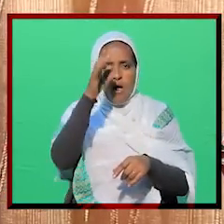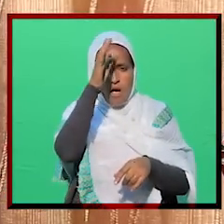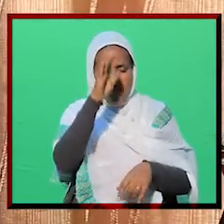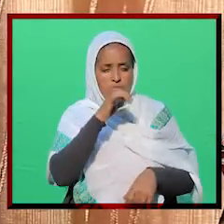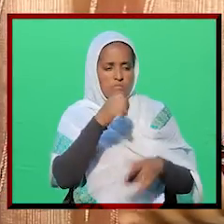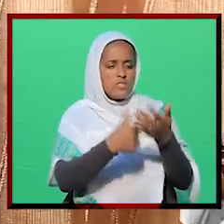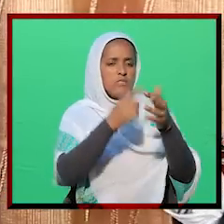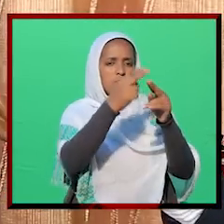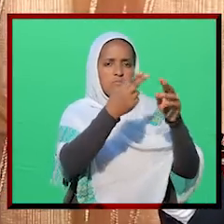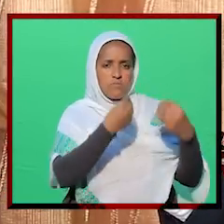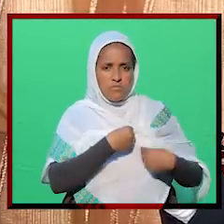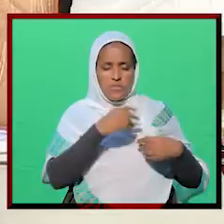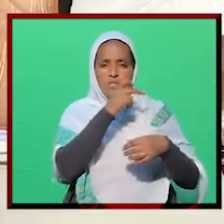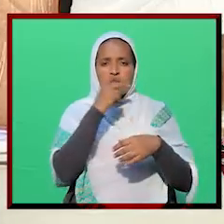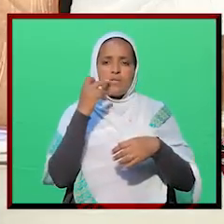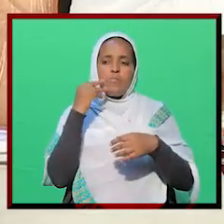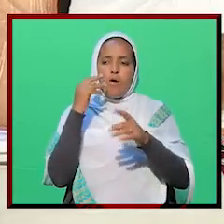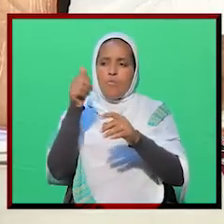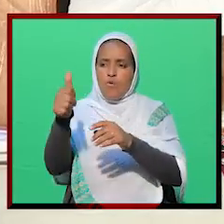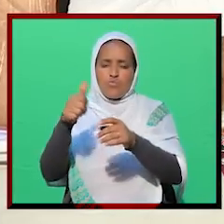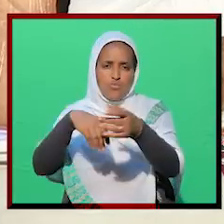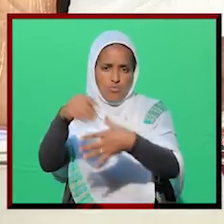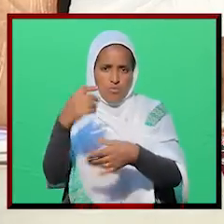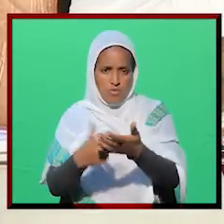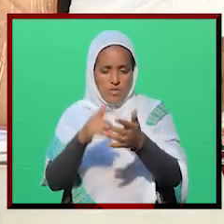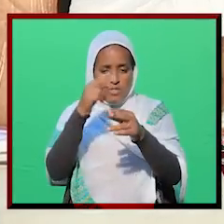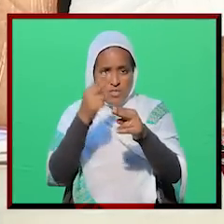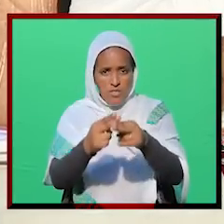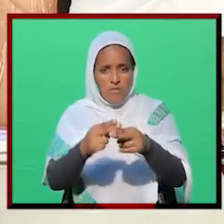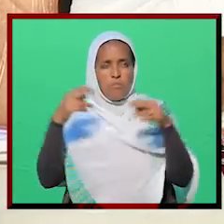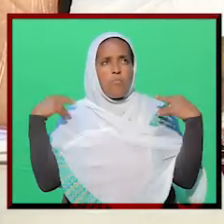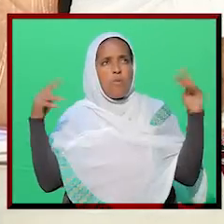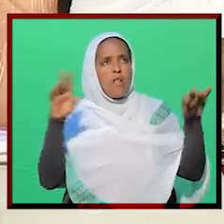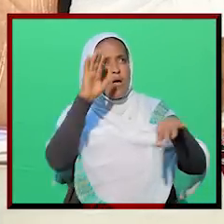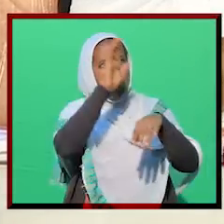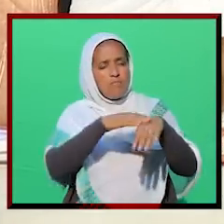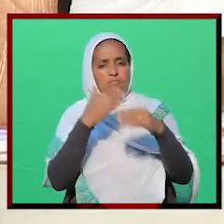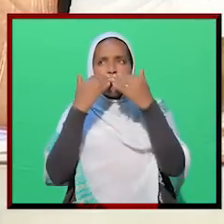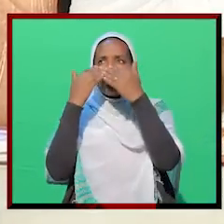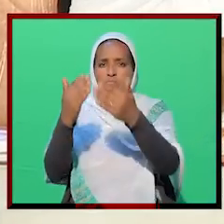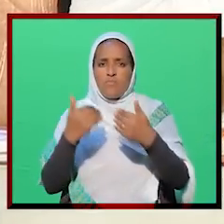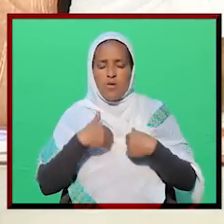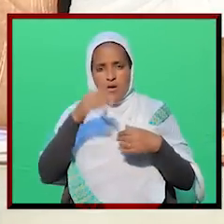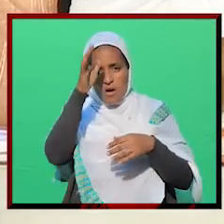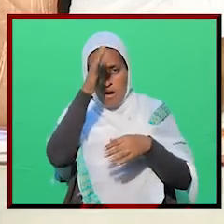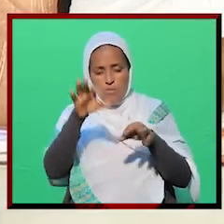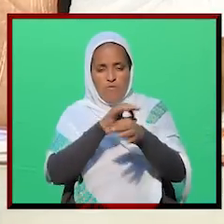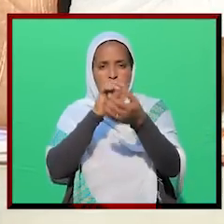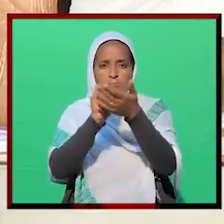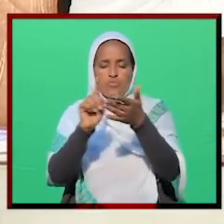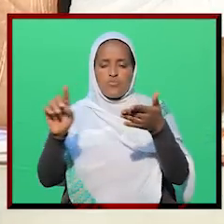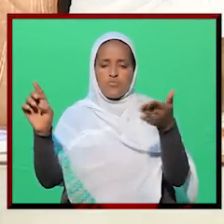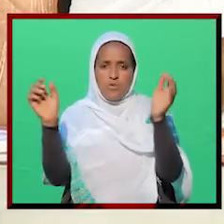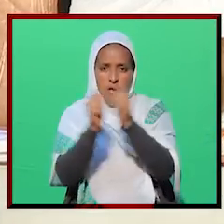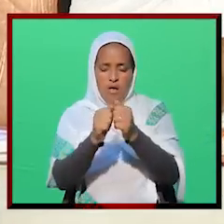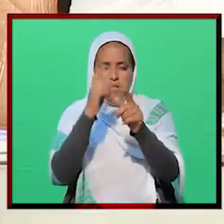ነን። አብ አይደለም ይህን ስም ያወጣለት፣ ድንግል ማርያም ናት ያወጣችው። በዚህ ስም መላእክት እየጠሩ ያመሰግኑታል ከአብ ከመንፈስ